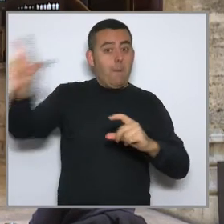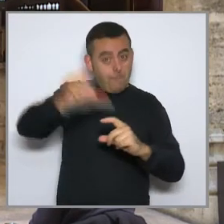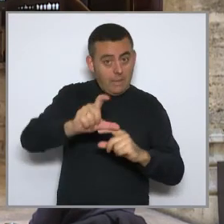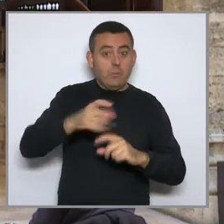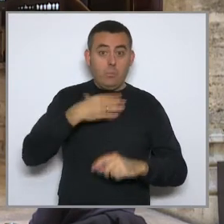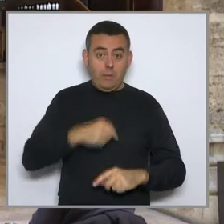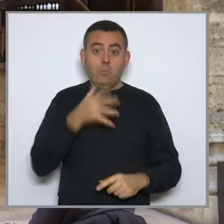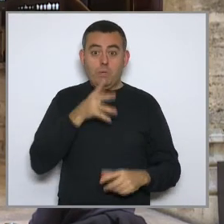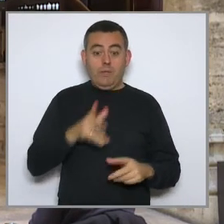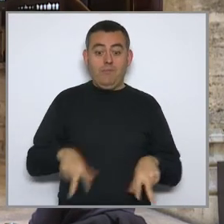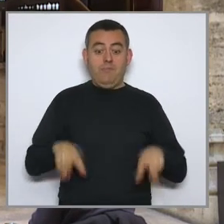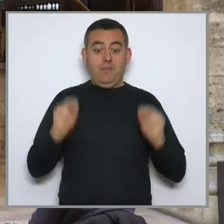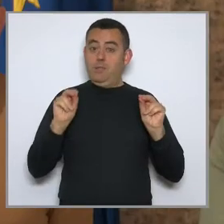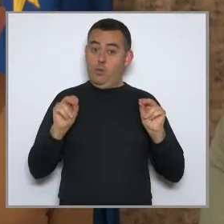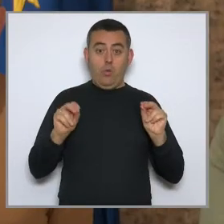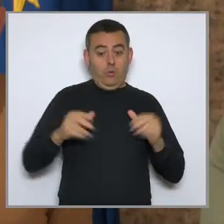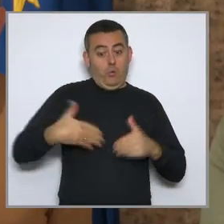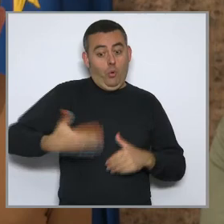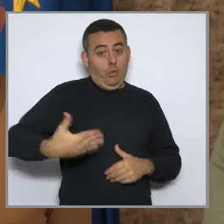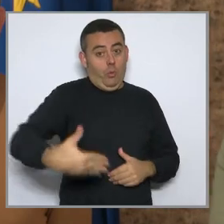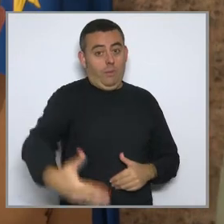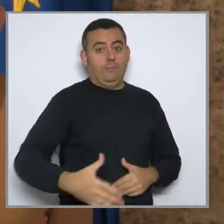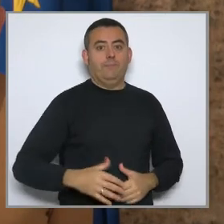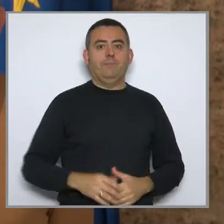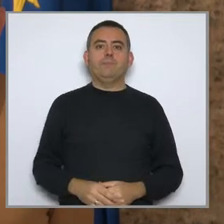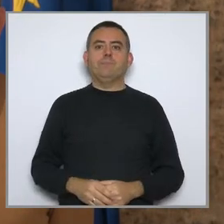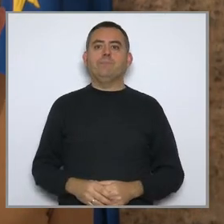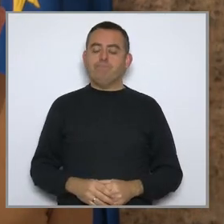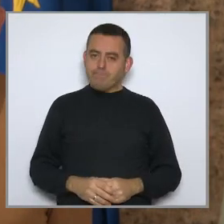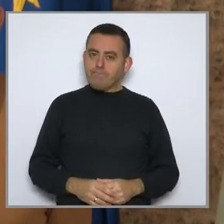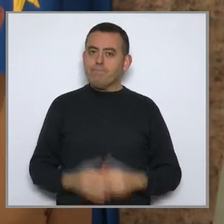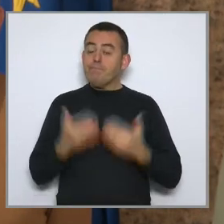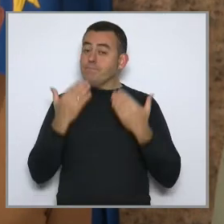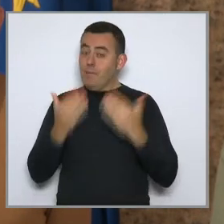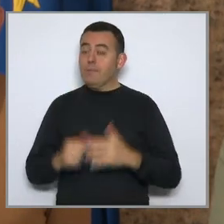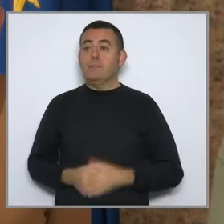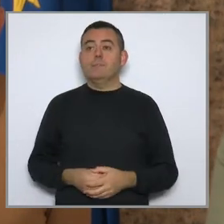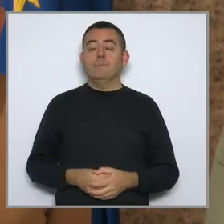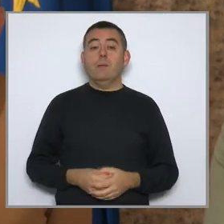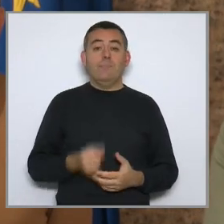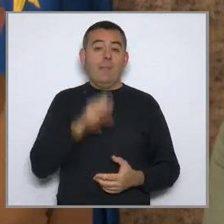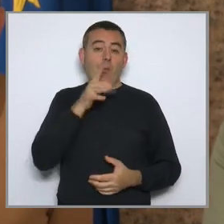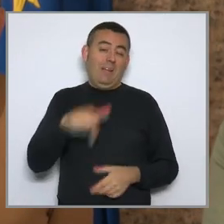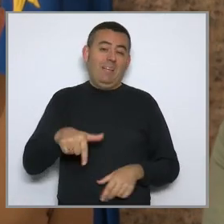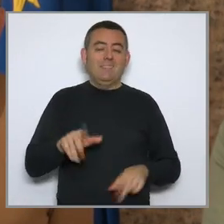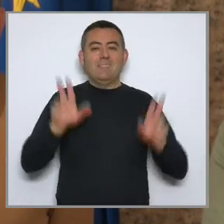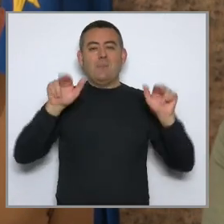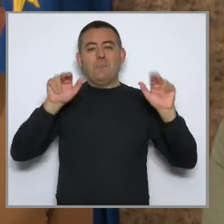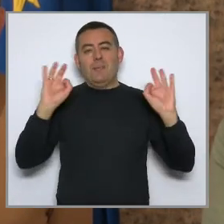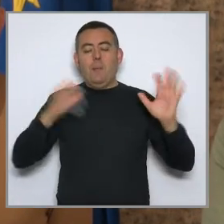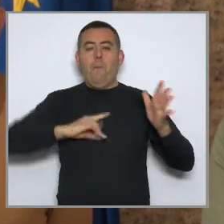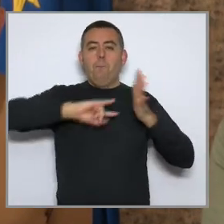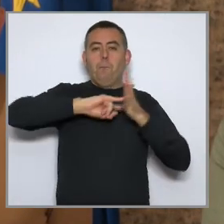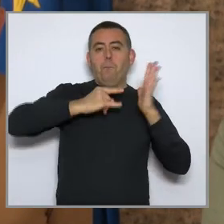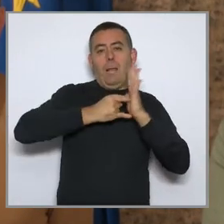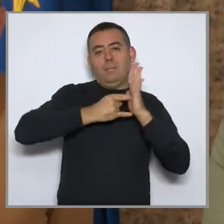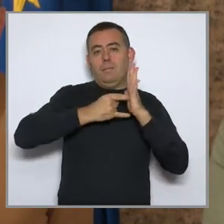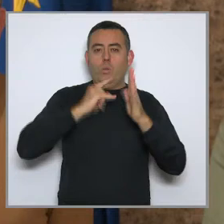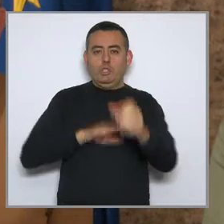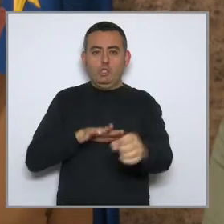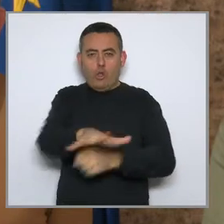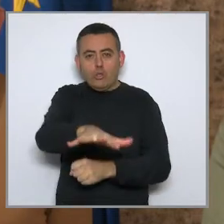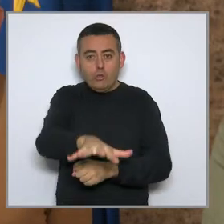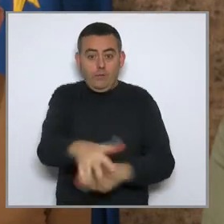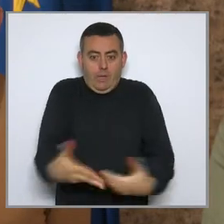Gràcies. Bé, gràcies. En aquest moment el que se fa és el pla de xoc. Anem a veure què és el que va produint-se en el